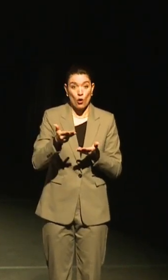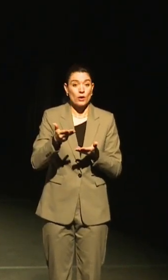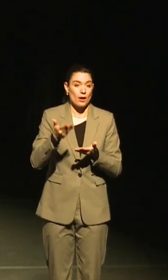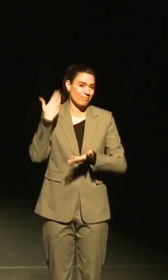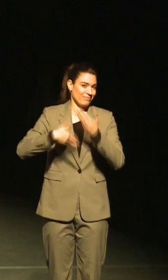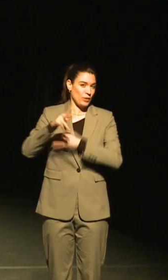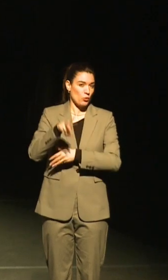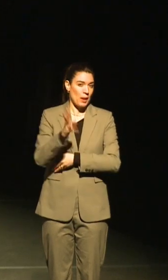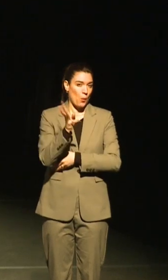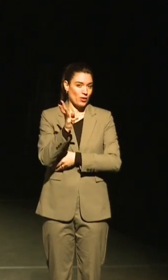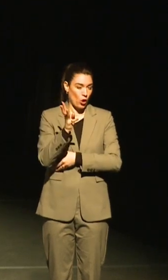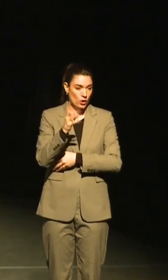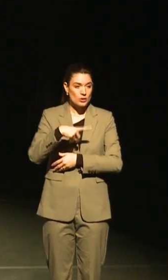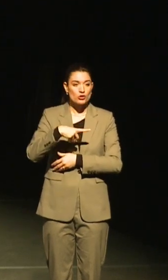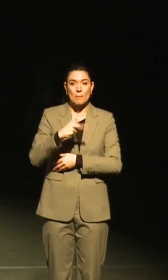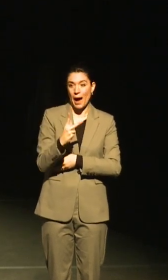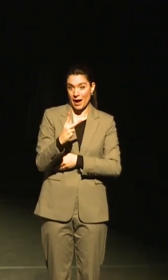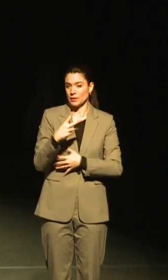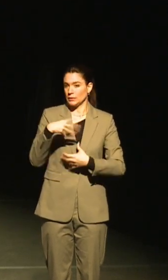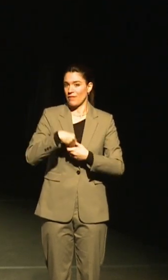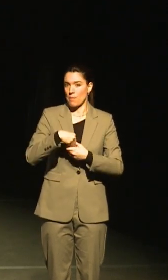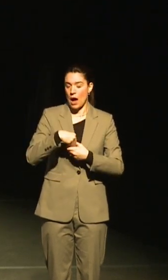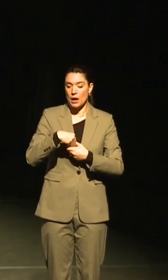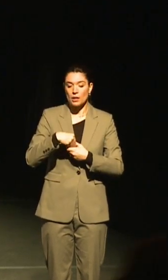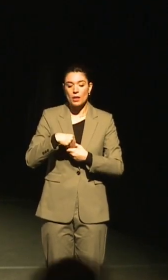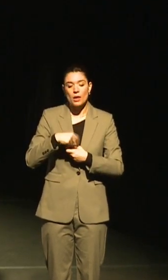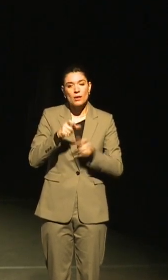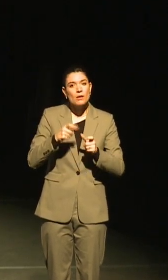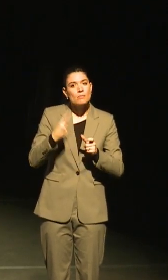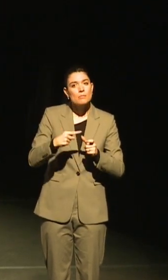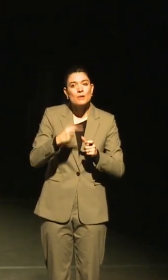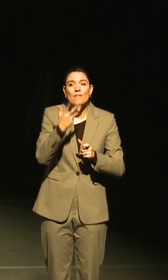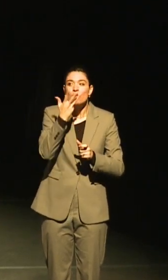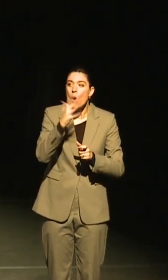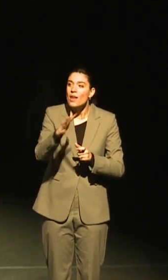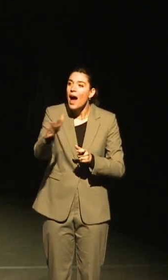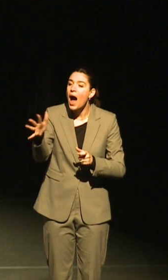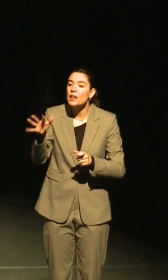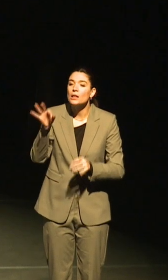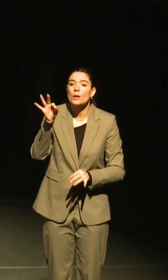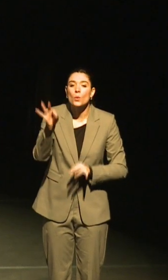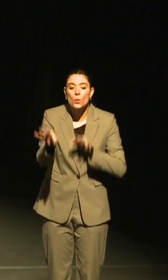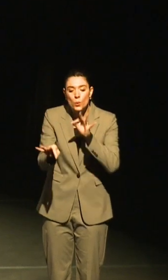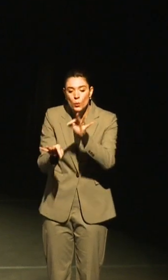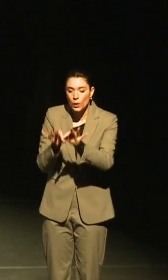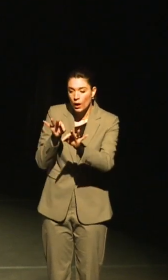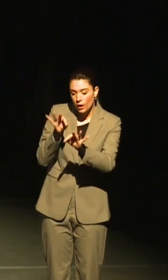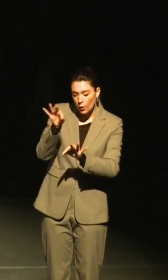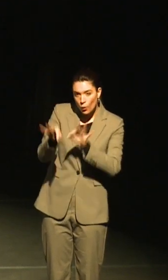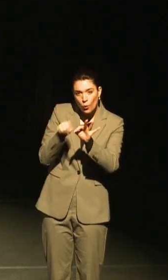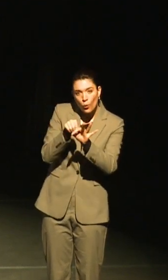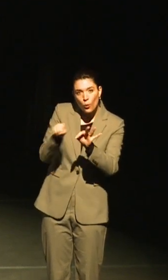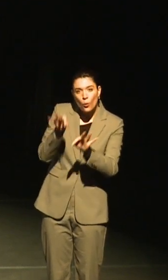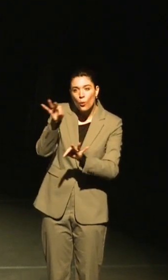parks di prendersi cura delle persone quello che mi colpì era proprio questo ed è una cosa che io ho sentito